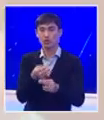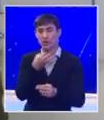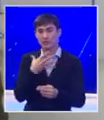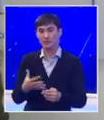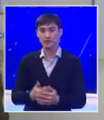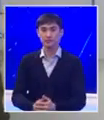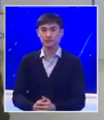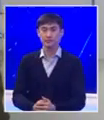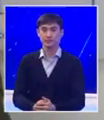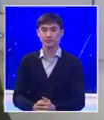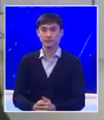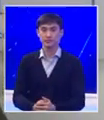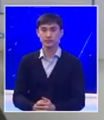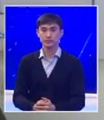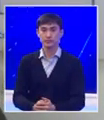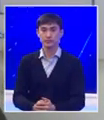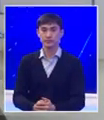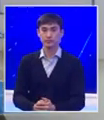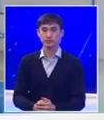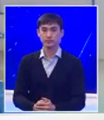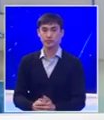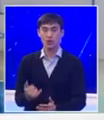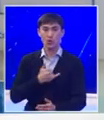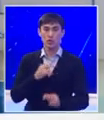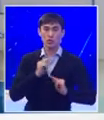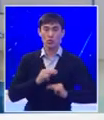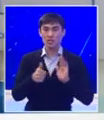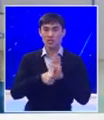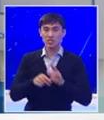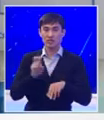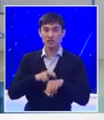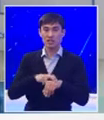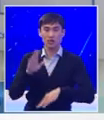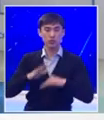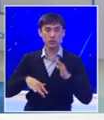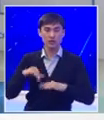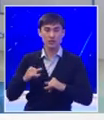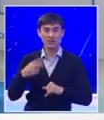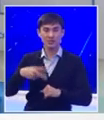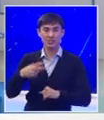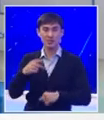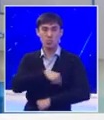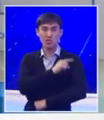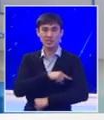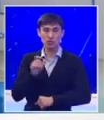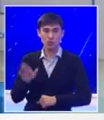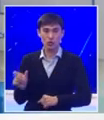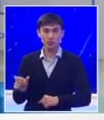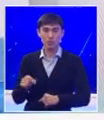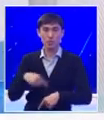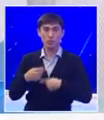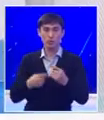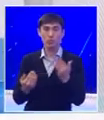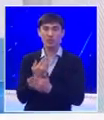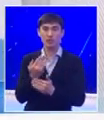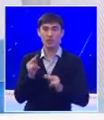avtovtar я же вместе до у нас работает 6 врачей общей практики и более 20 иметь сестер после обновлений амбулатории